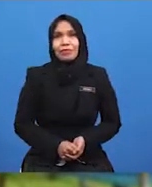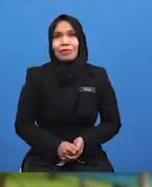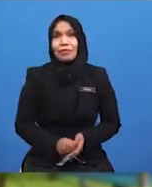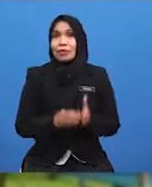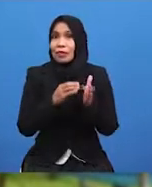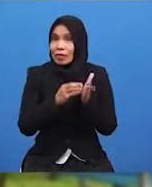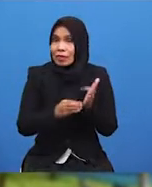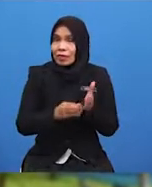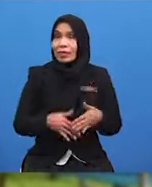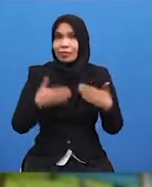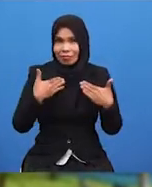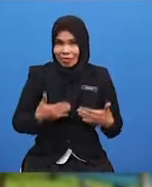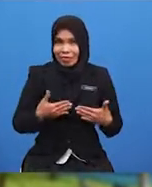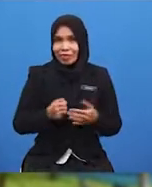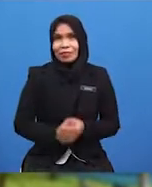diri